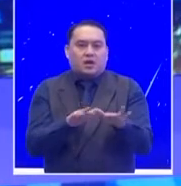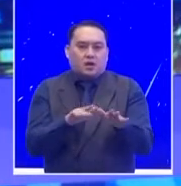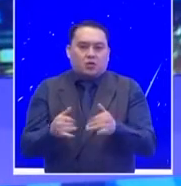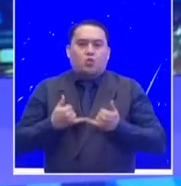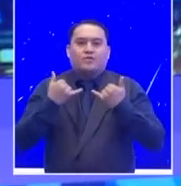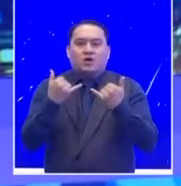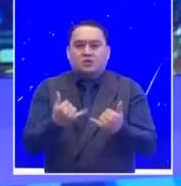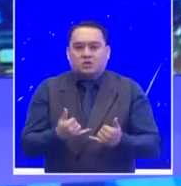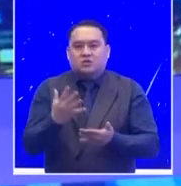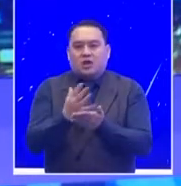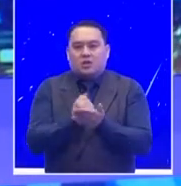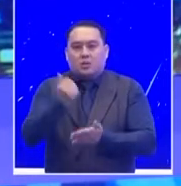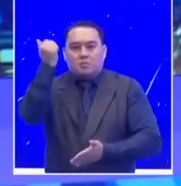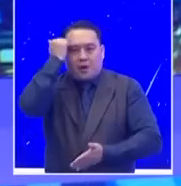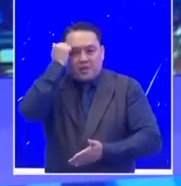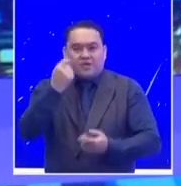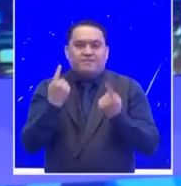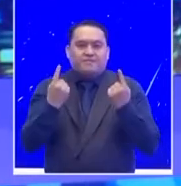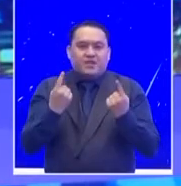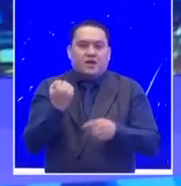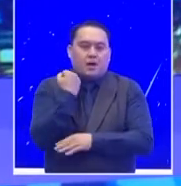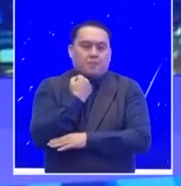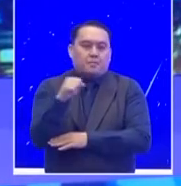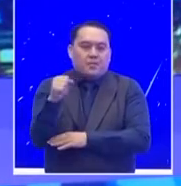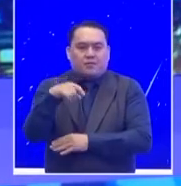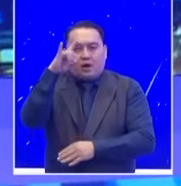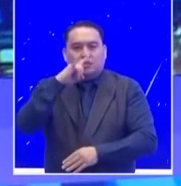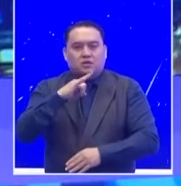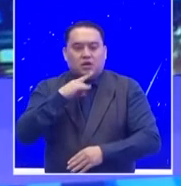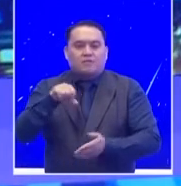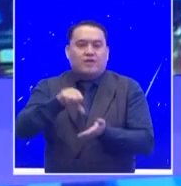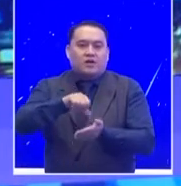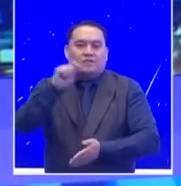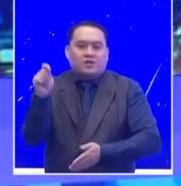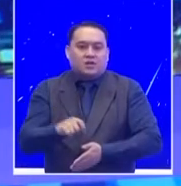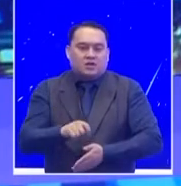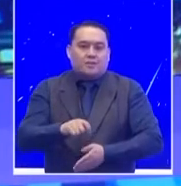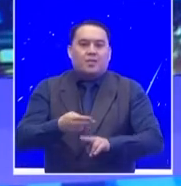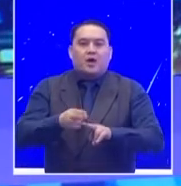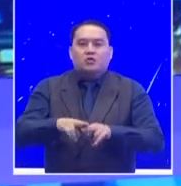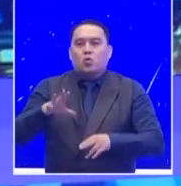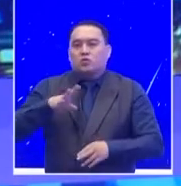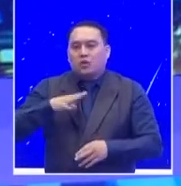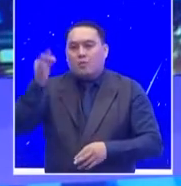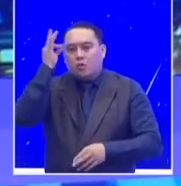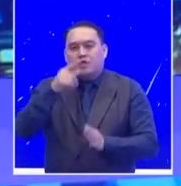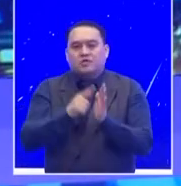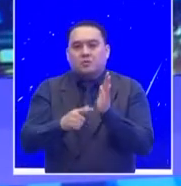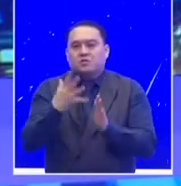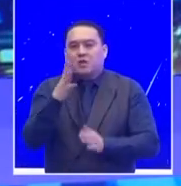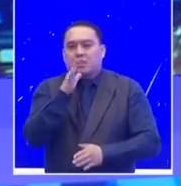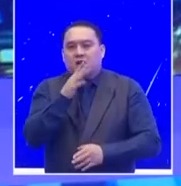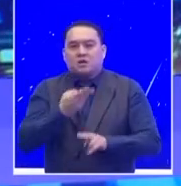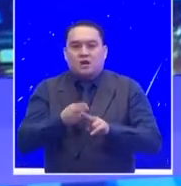отдать дань уважения и сохранение памяти о великом подвиге казахстанцев, участвовавших в Великой Отечественной войне. Напомним, в этом году